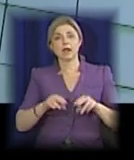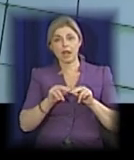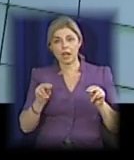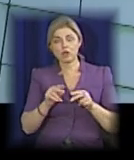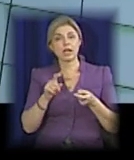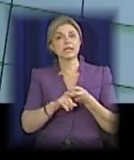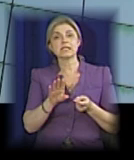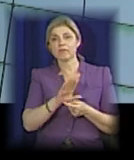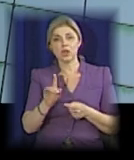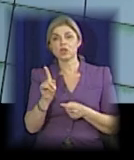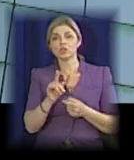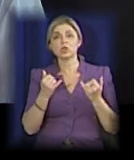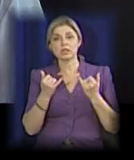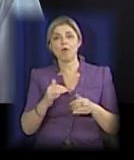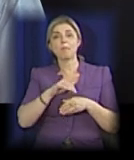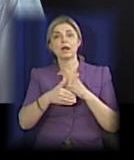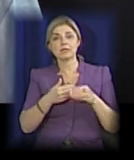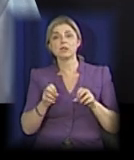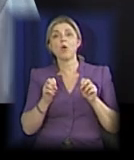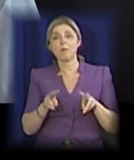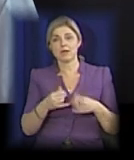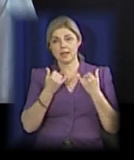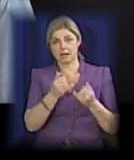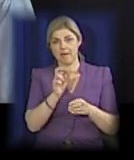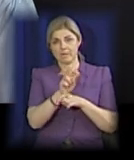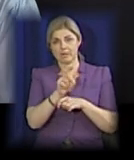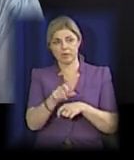сьогодні небезпечний для відвідувачів.